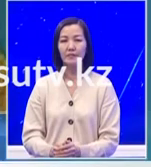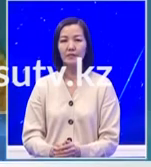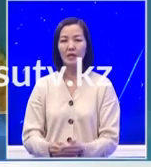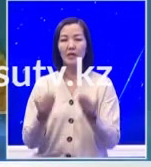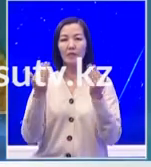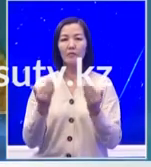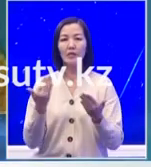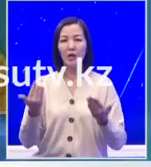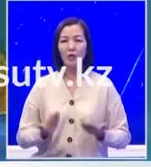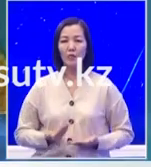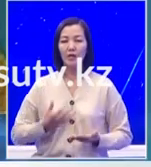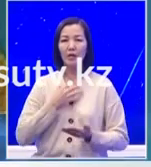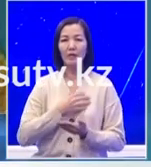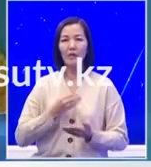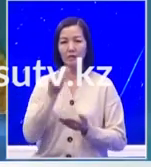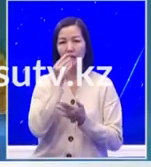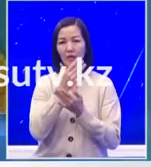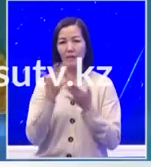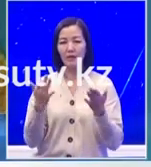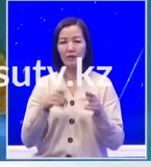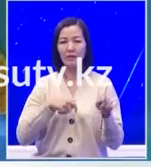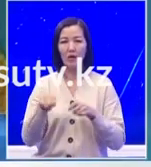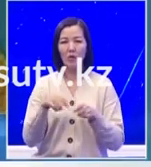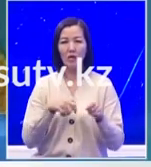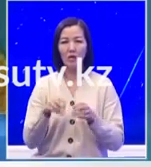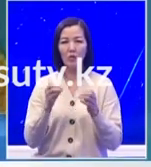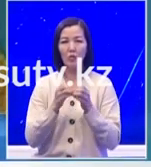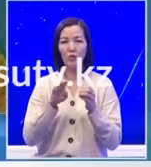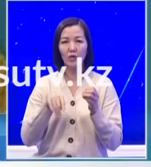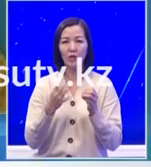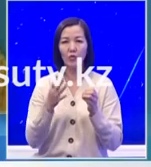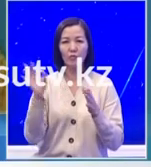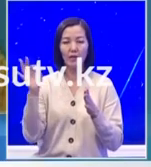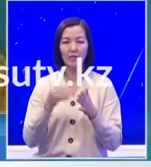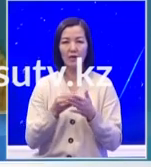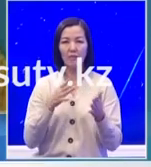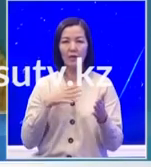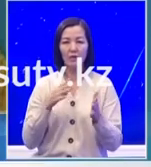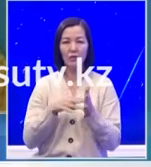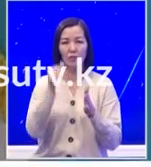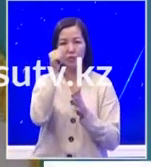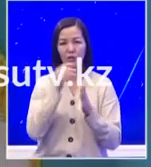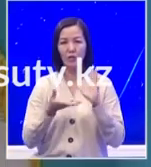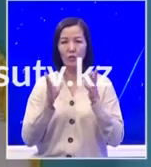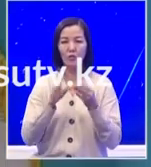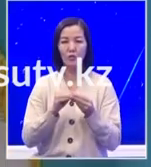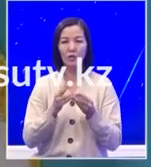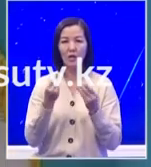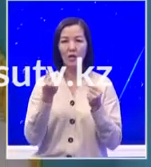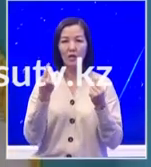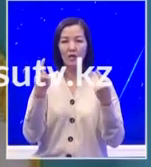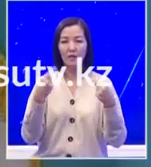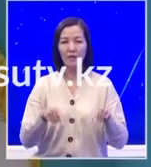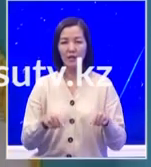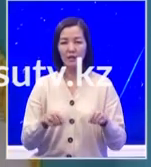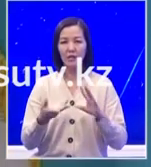Биыл әлеуметтік маңызы бар азық-түлік тауарларының бағасы 10,4%-ға қымбаттады. 9 айдың қорытындысы бойынша инфляцияның